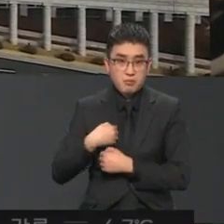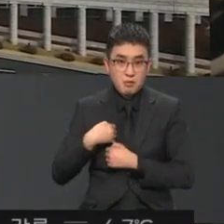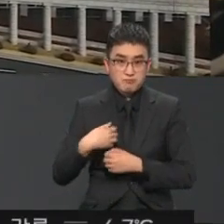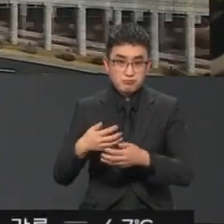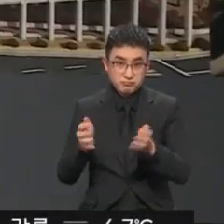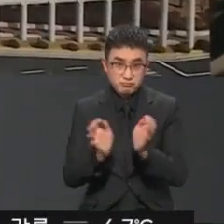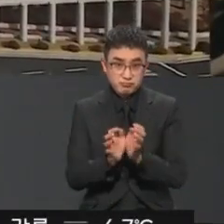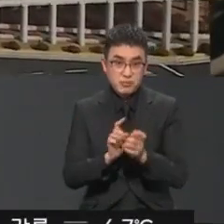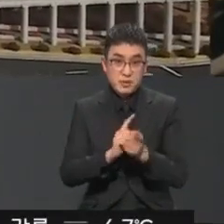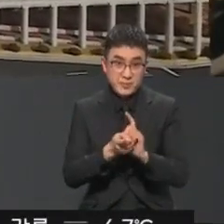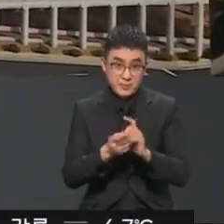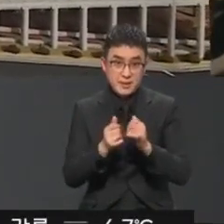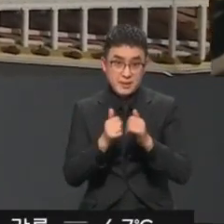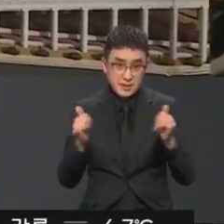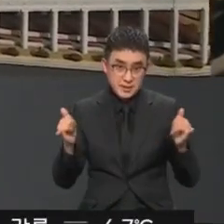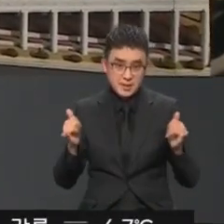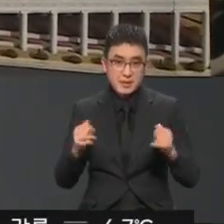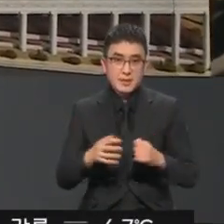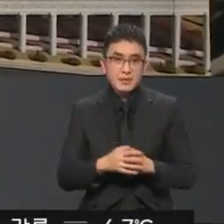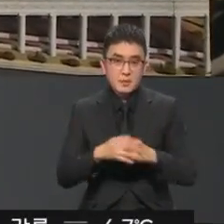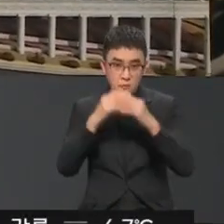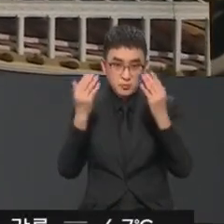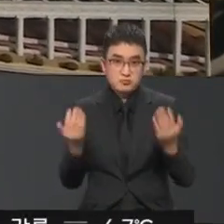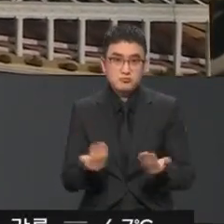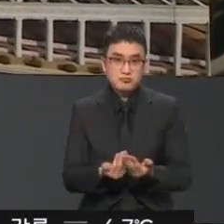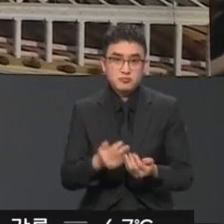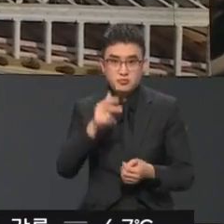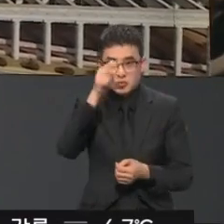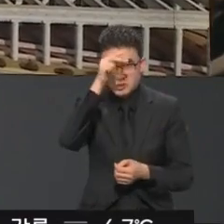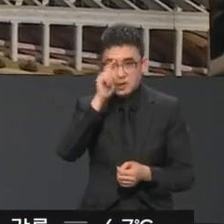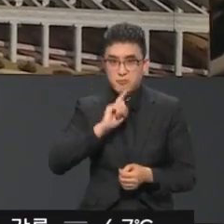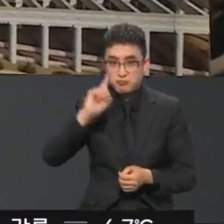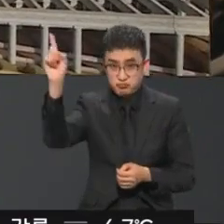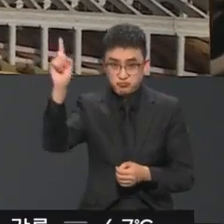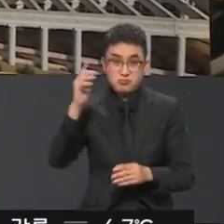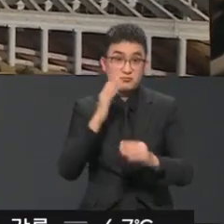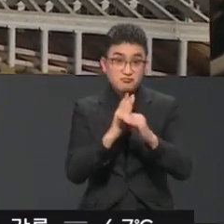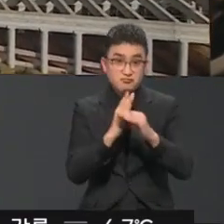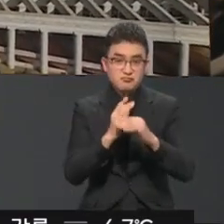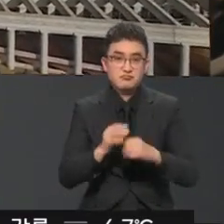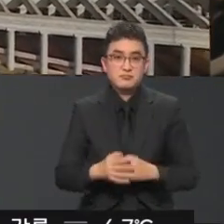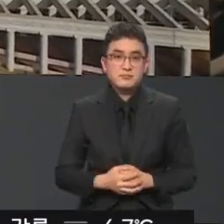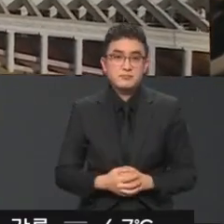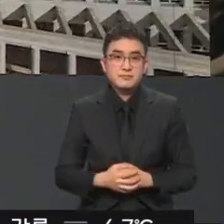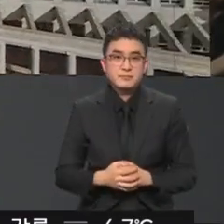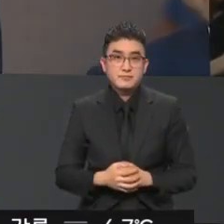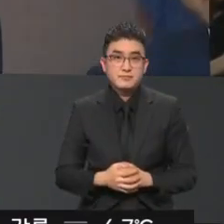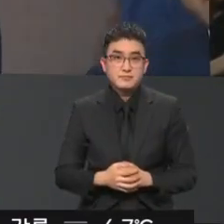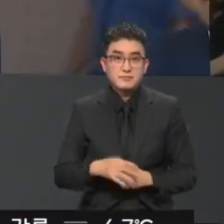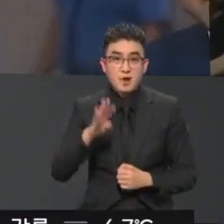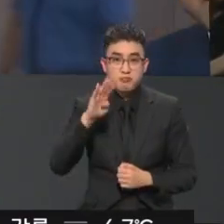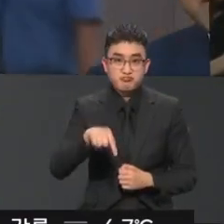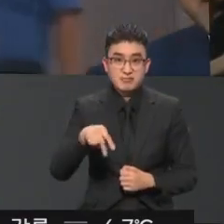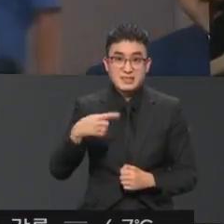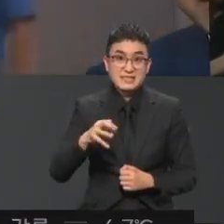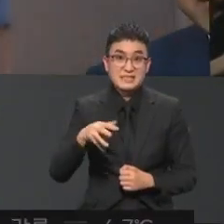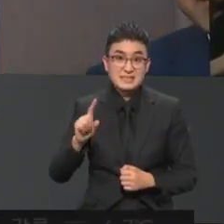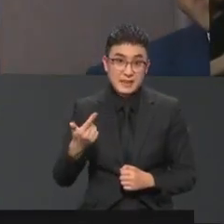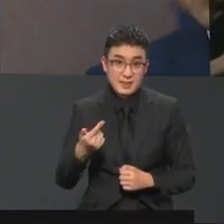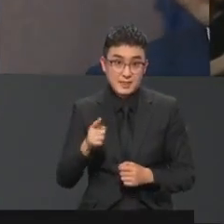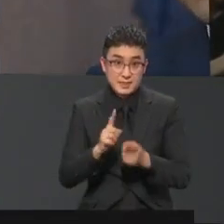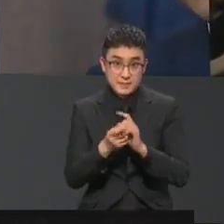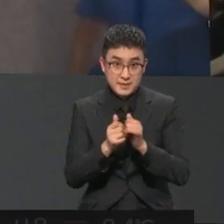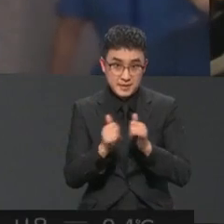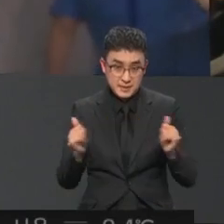또 의혹을 보도한 기자 두 명까지 모두 경찰에 고발을 한 상태입니다. 부승찬 전 국방부 대변인은 당시